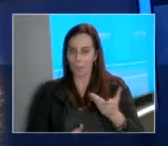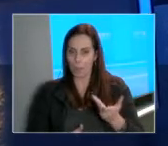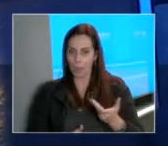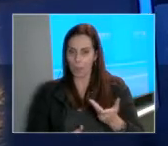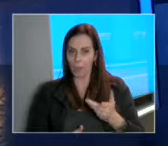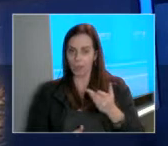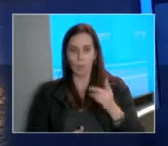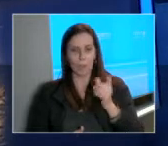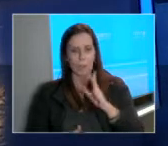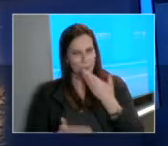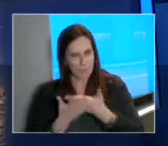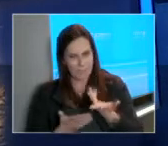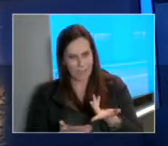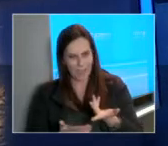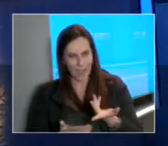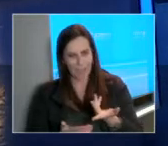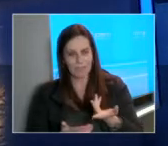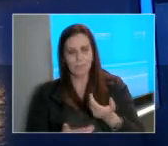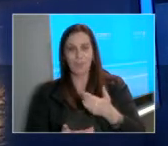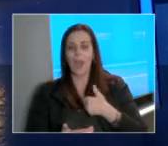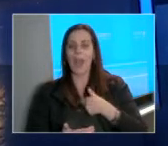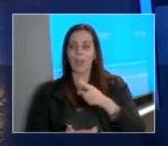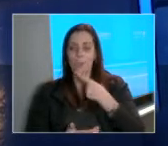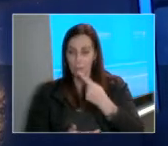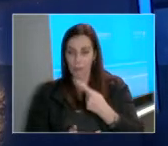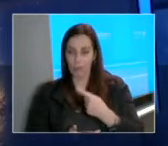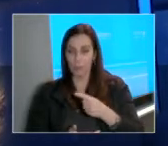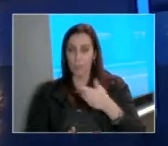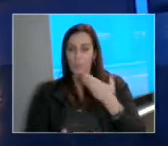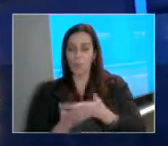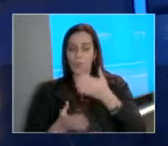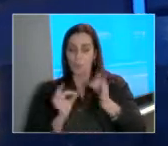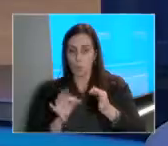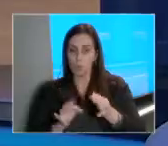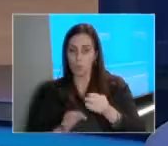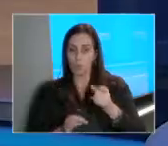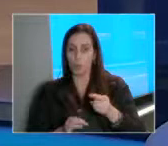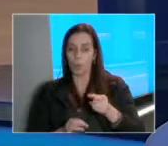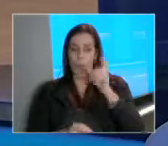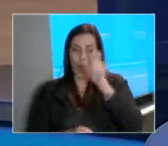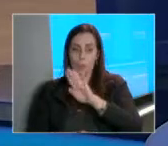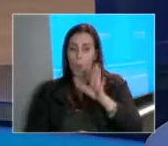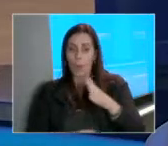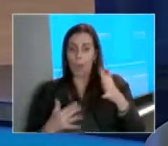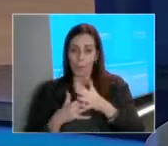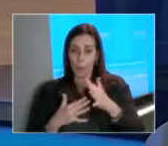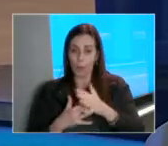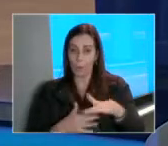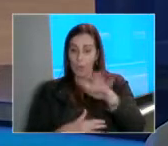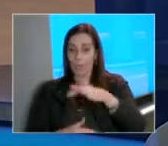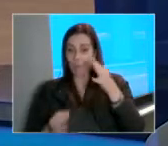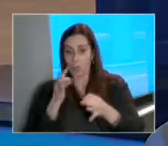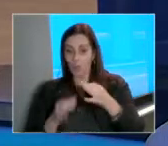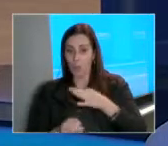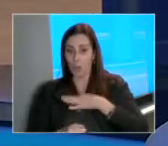לדין אולי... לא, אני מציעה, לא, אתה אומר שהיועמ"ש בעצם הוא מינוי של נתניהו, אז אולי הביקורת על מערכת